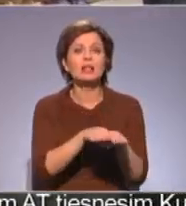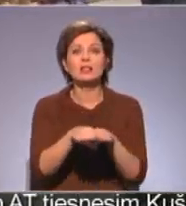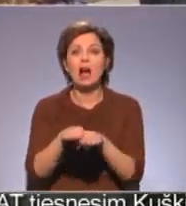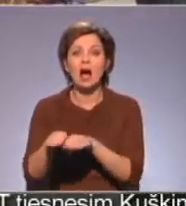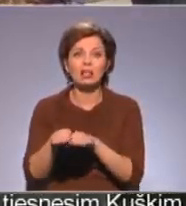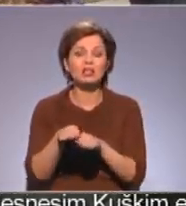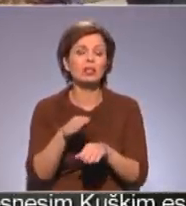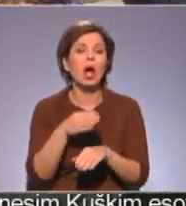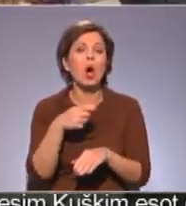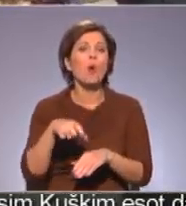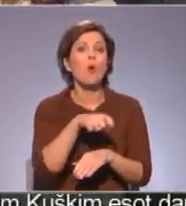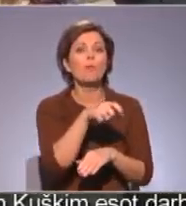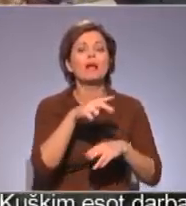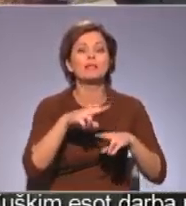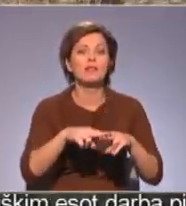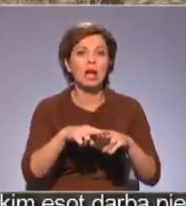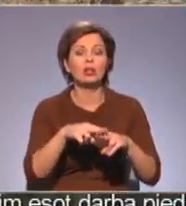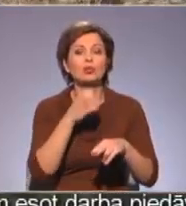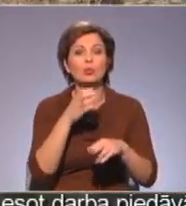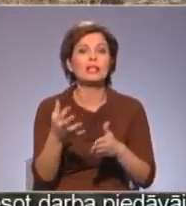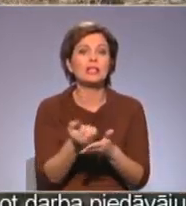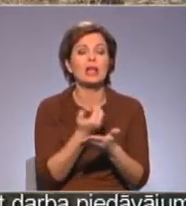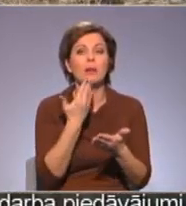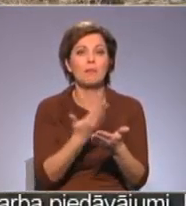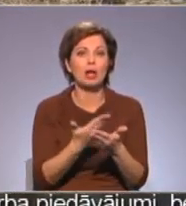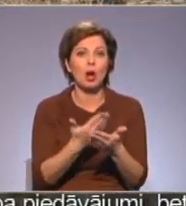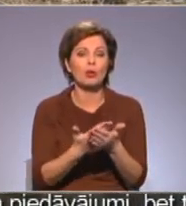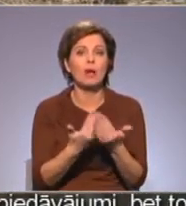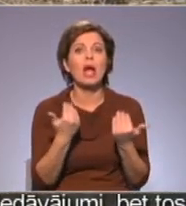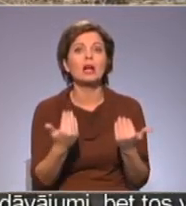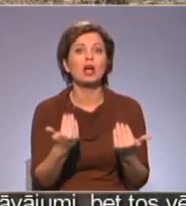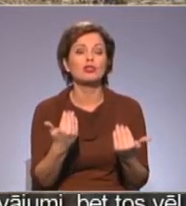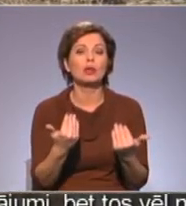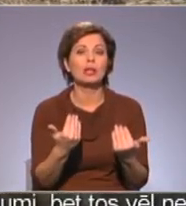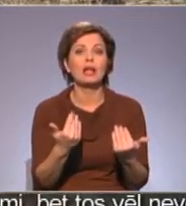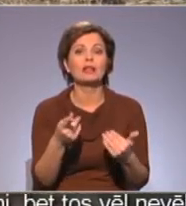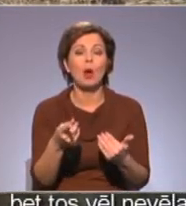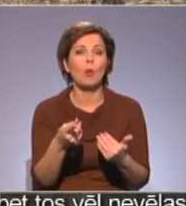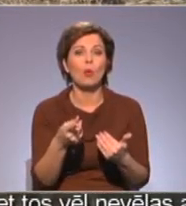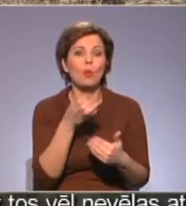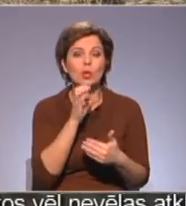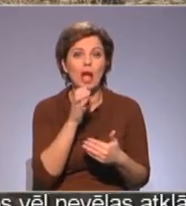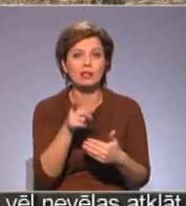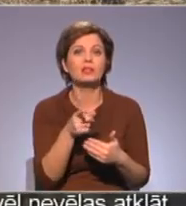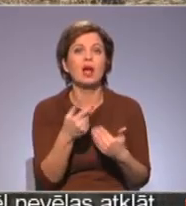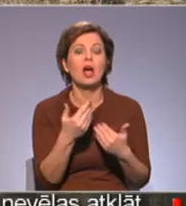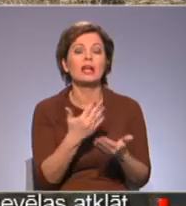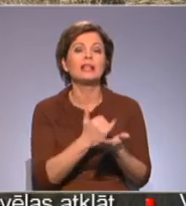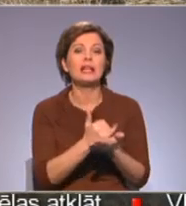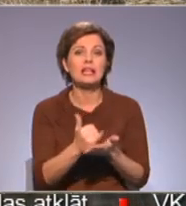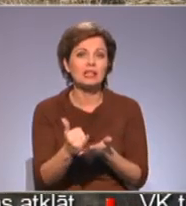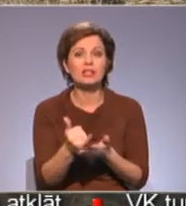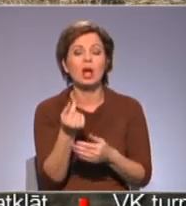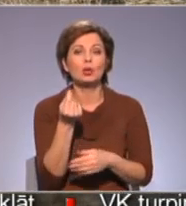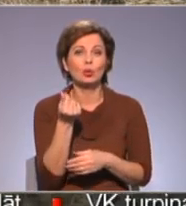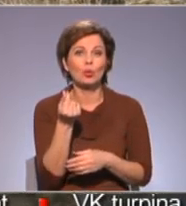dažādās upes vietās iegūtos ūdens paraugus. Kāds ir tev rociņās šobrīd tas ūdens? Nu, tās kā tīrs, bet tur